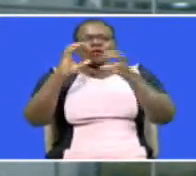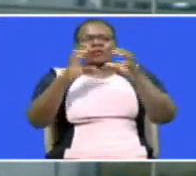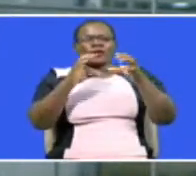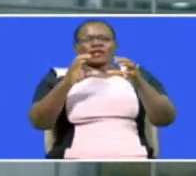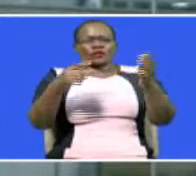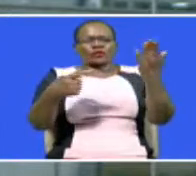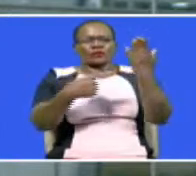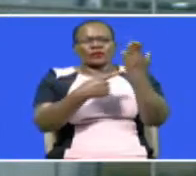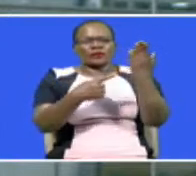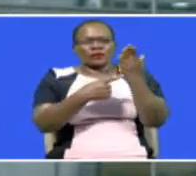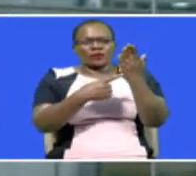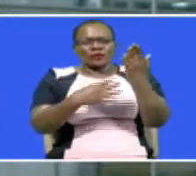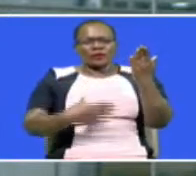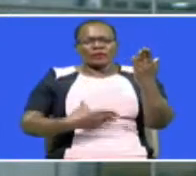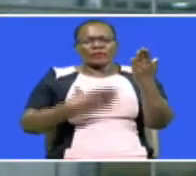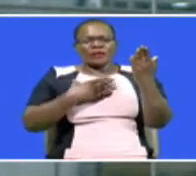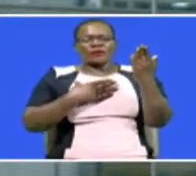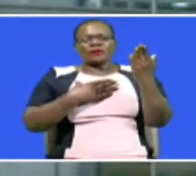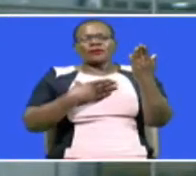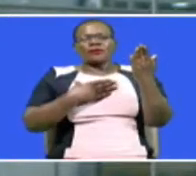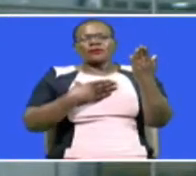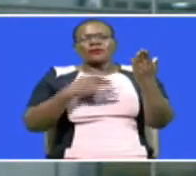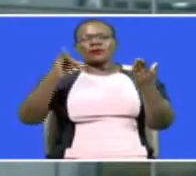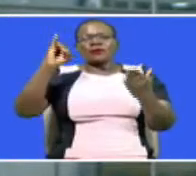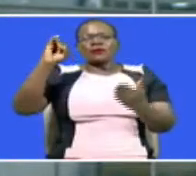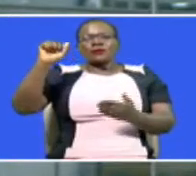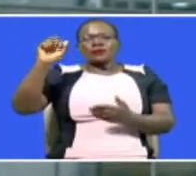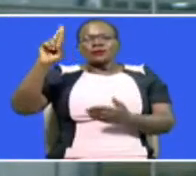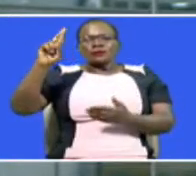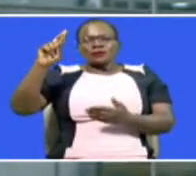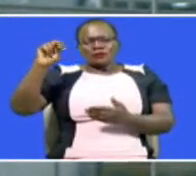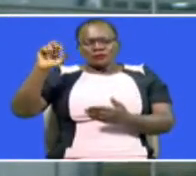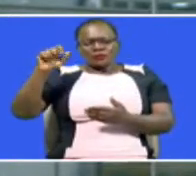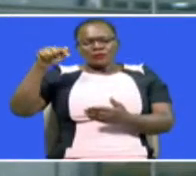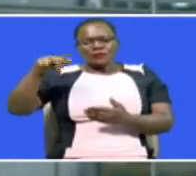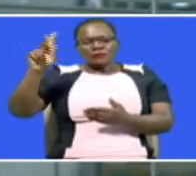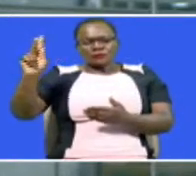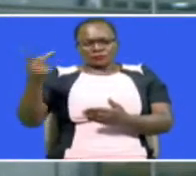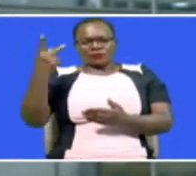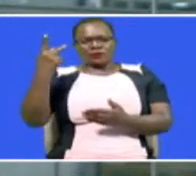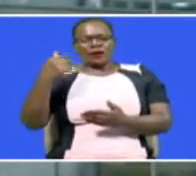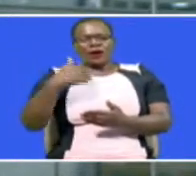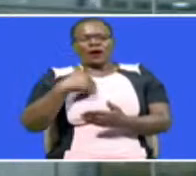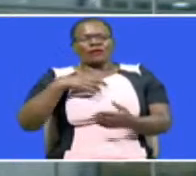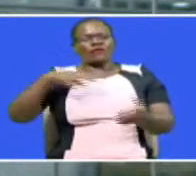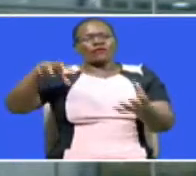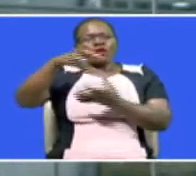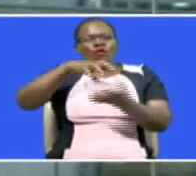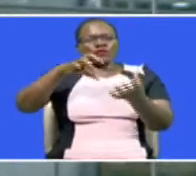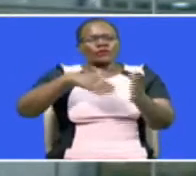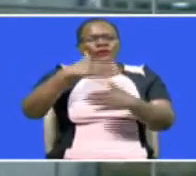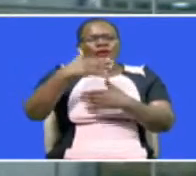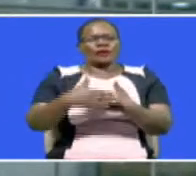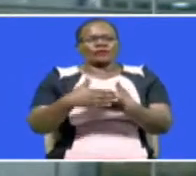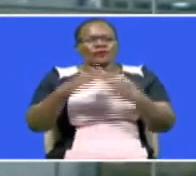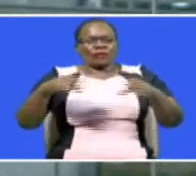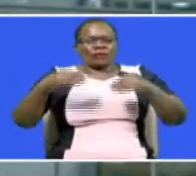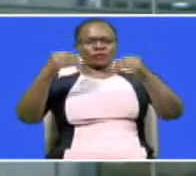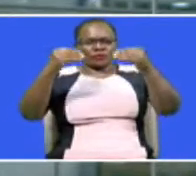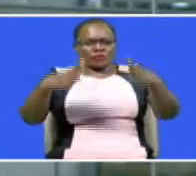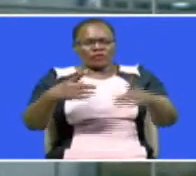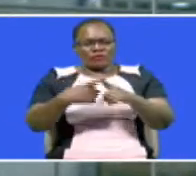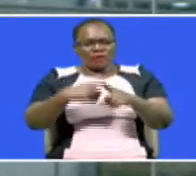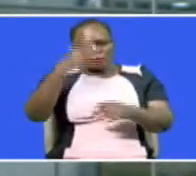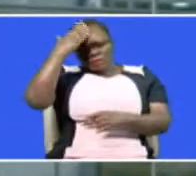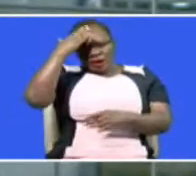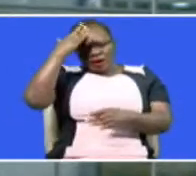teknolojia. Ziara Rais Raisi wa Iran hapa nchini Kenya ilikuwa imekumbwa na mkanganyiko baada kuhairishwa kutoka